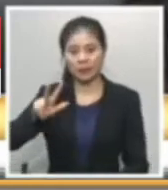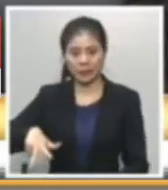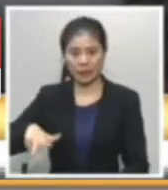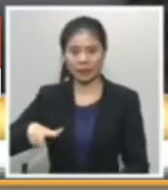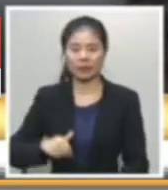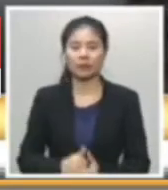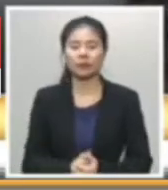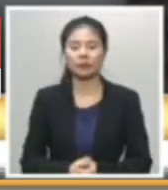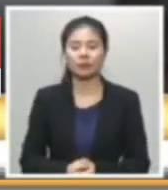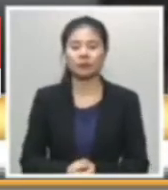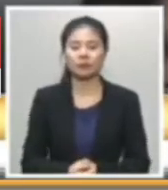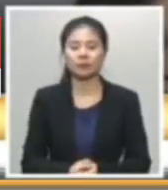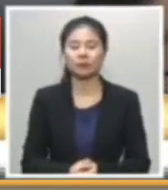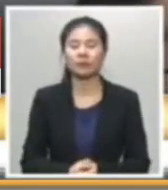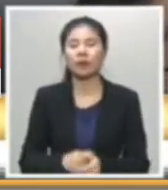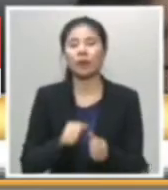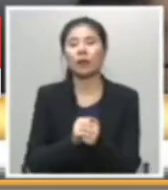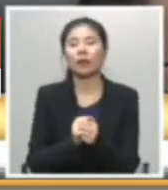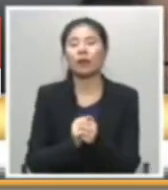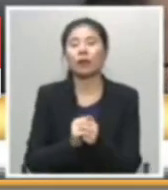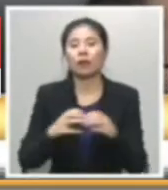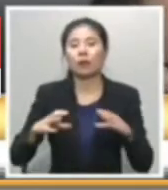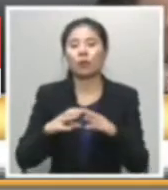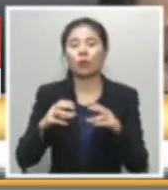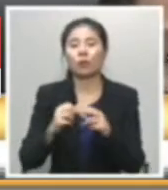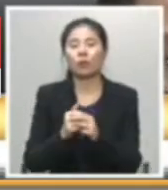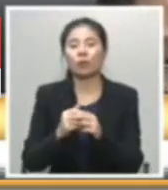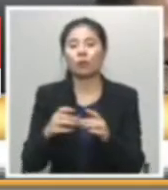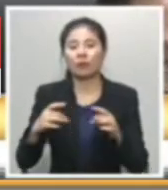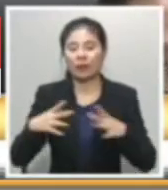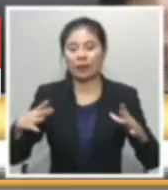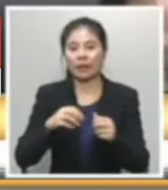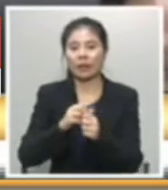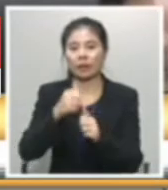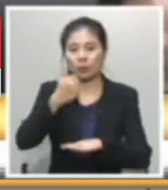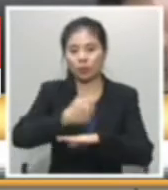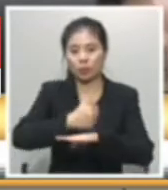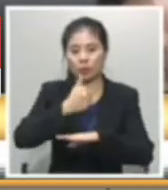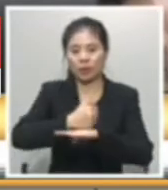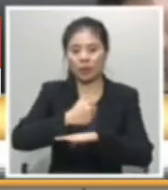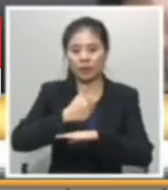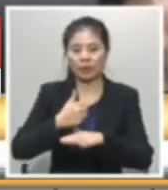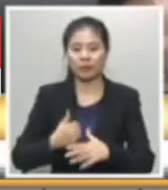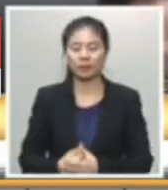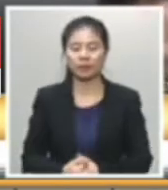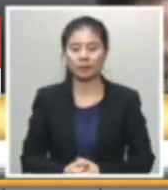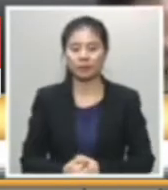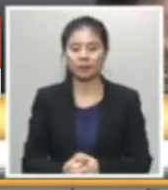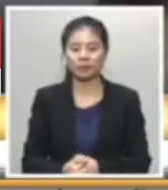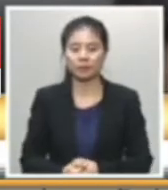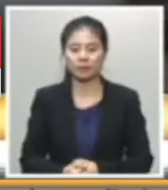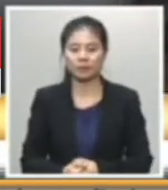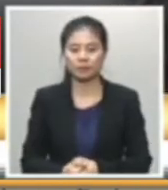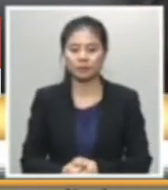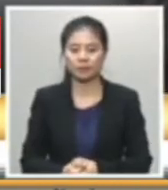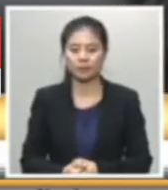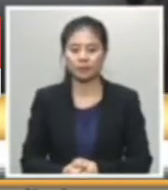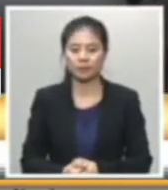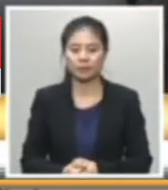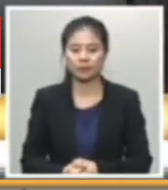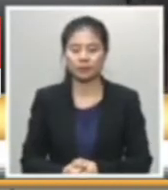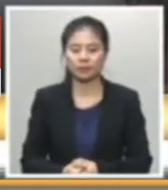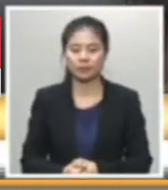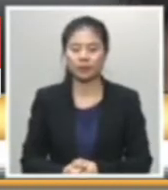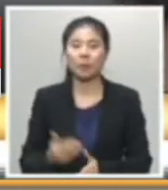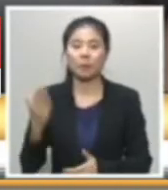ในฐานะผู้นำฝ่ายค้านในสภาผู้แทนราษฎรกราบเรียนท่านประธานที่เคารพครับว่าเมื่อสักครู่ท่านนาย